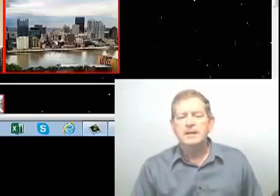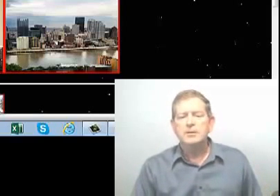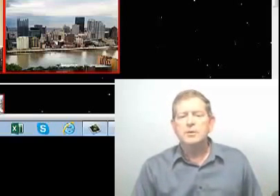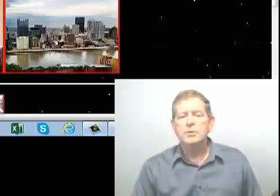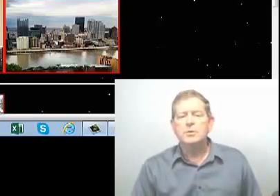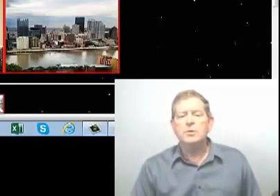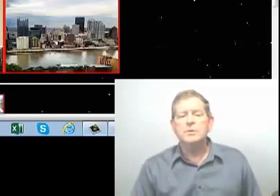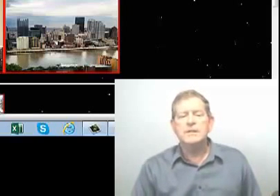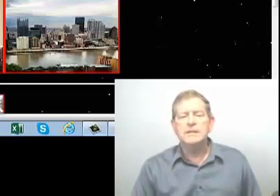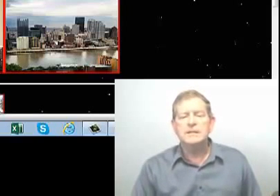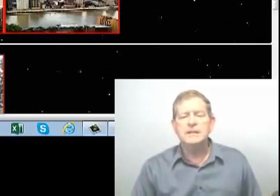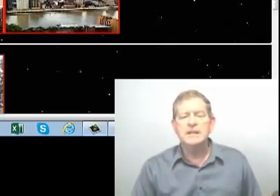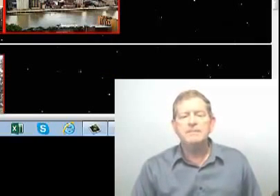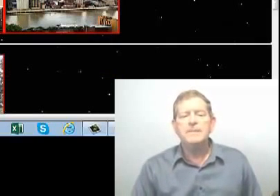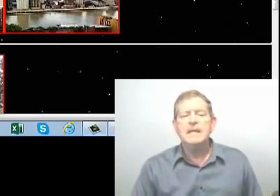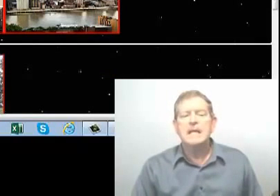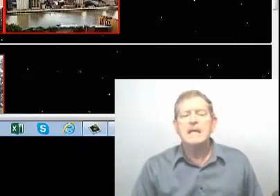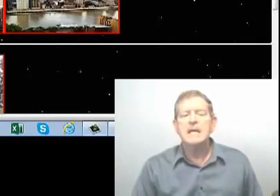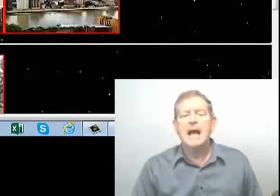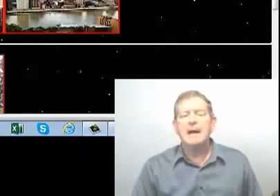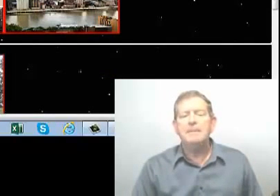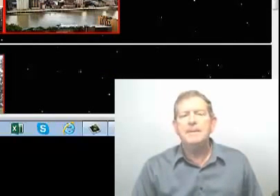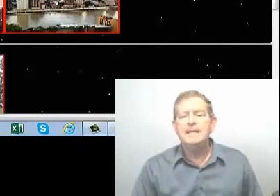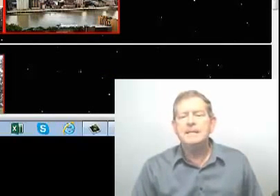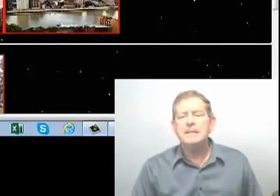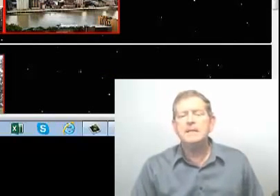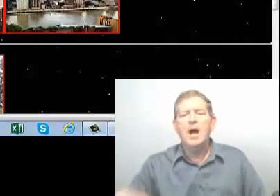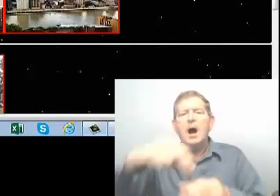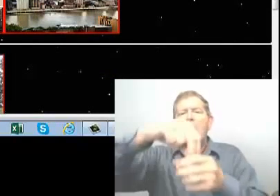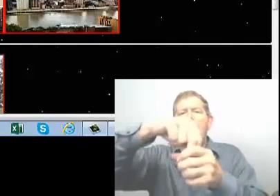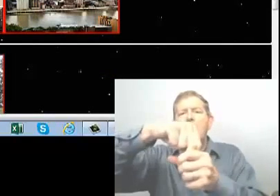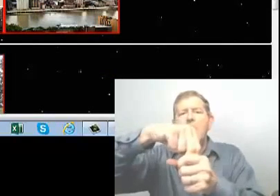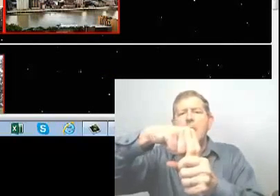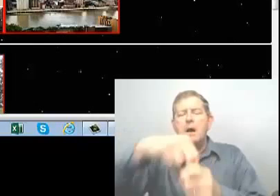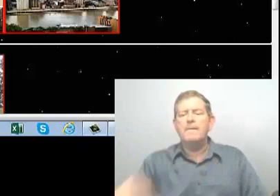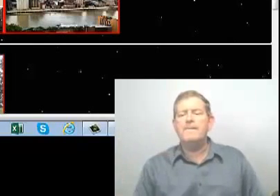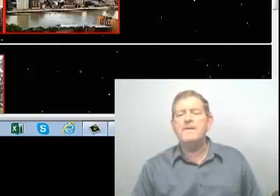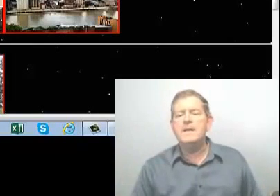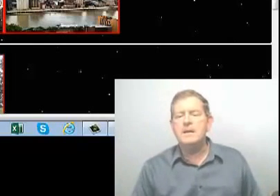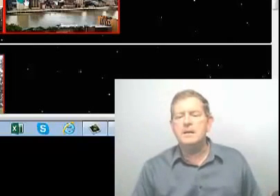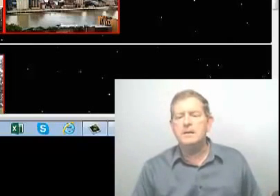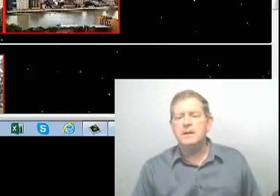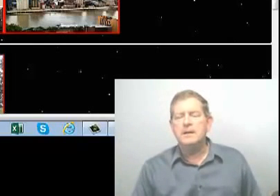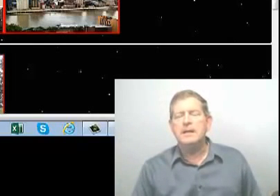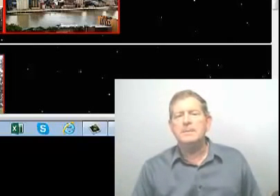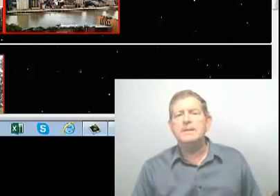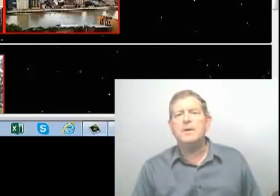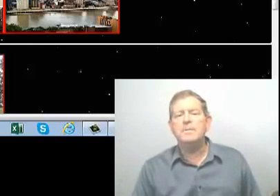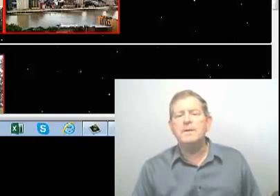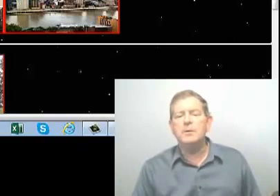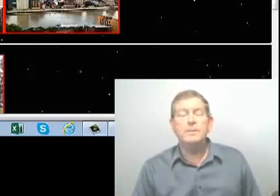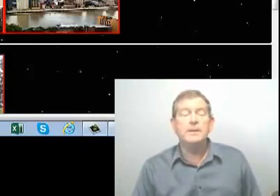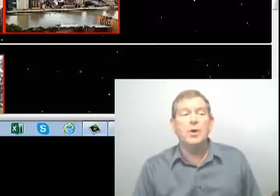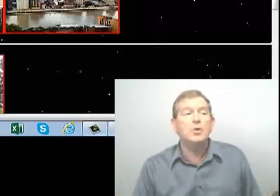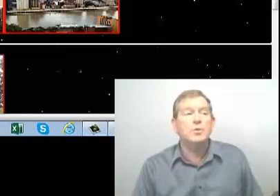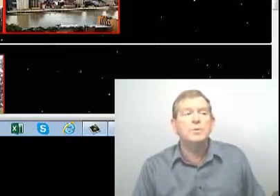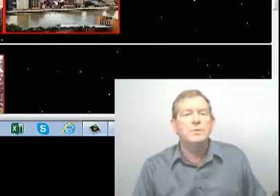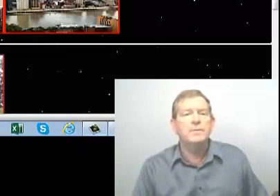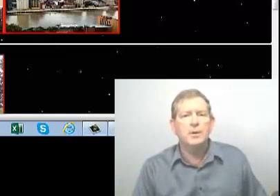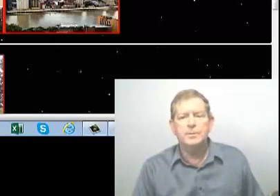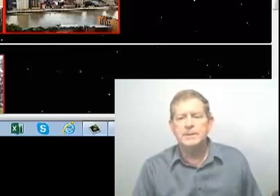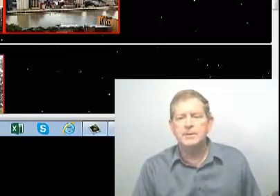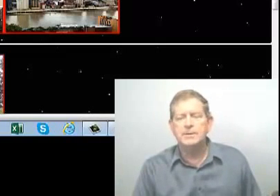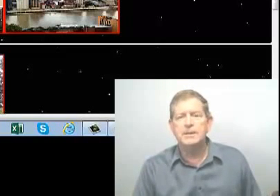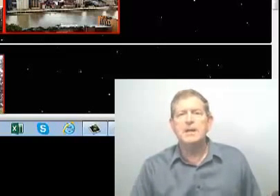villes. Donc, on dit ici, il habite en ville. Il habite en ville, ou il habite dans